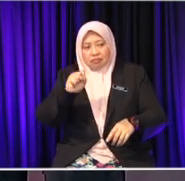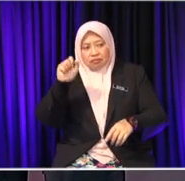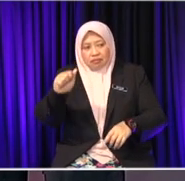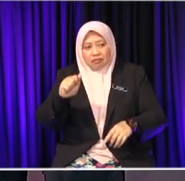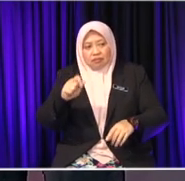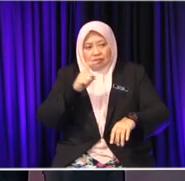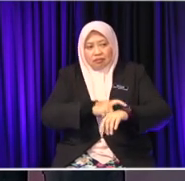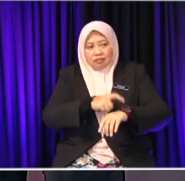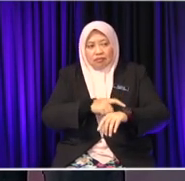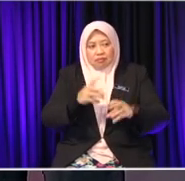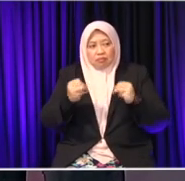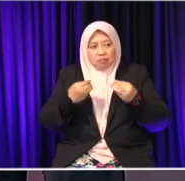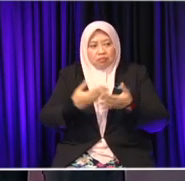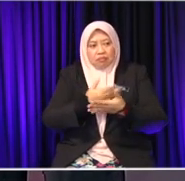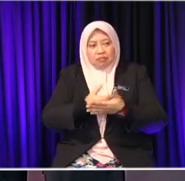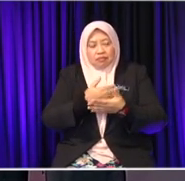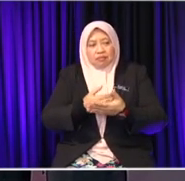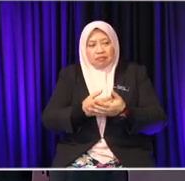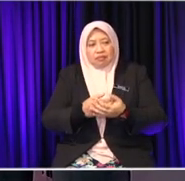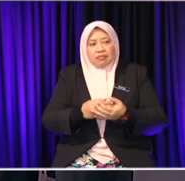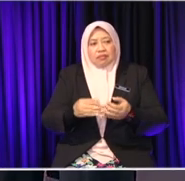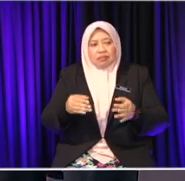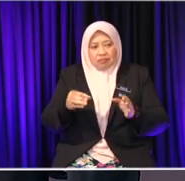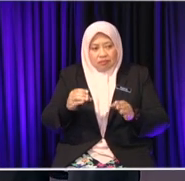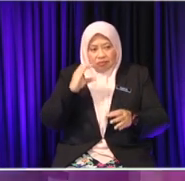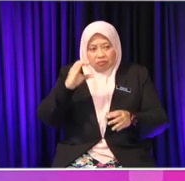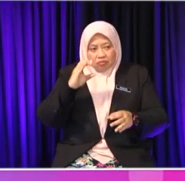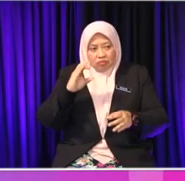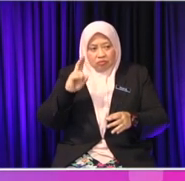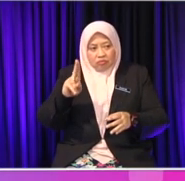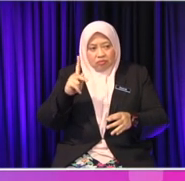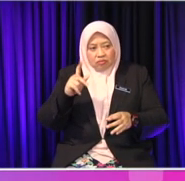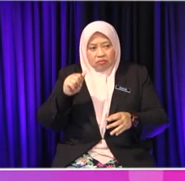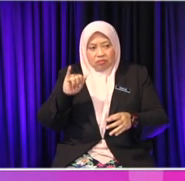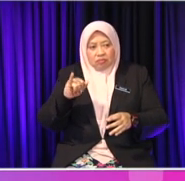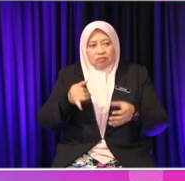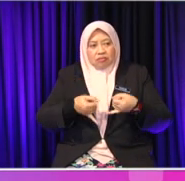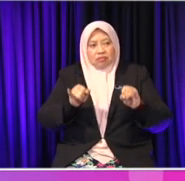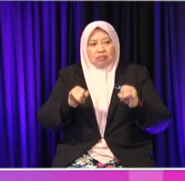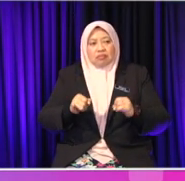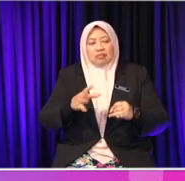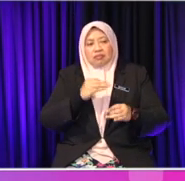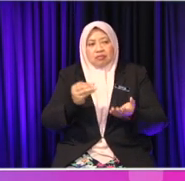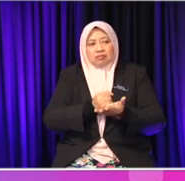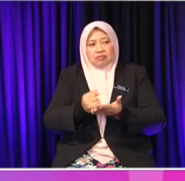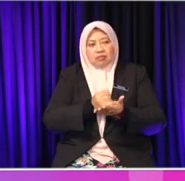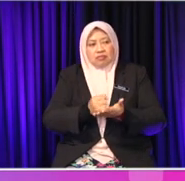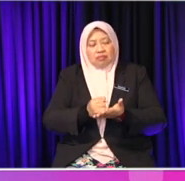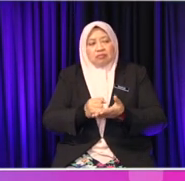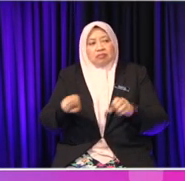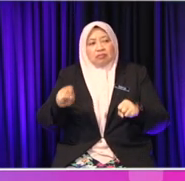menuju ke jalan dan insuranmoto Rahim diberikan kadar diskon tanpa tuntutan berjumlah 900